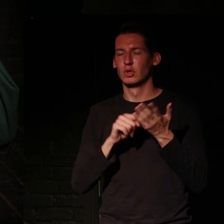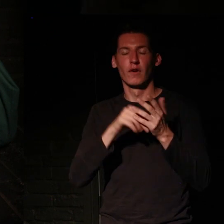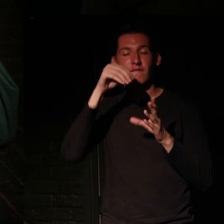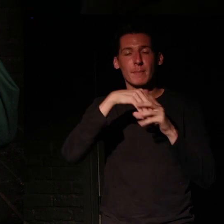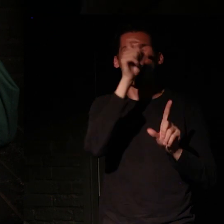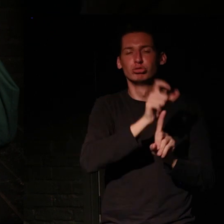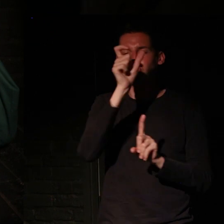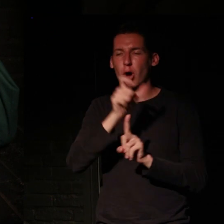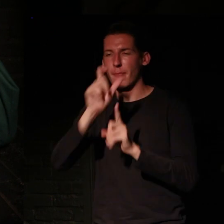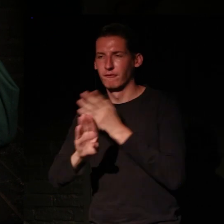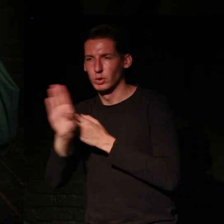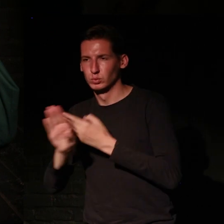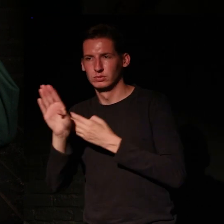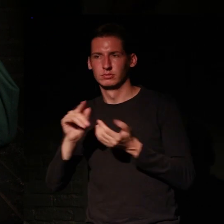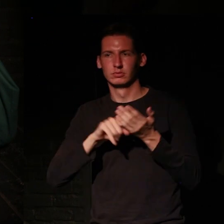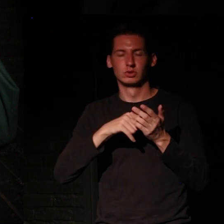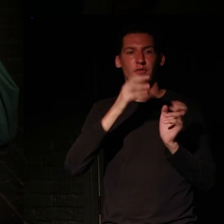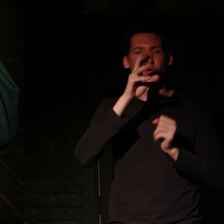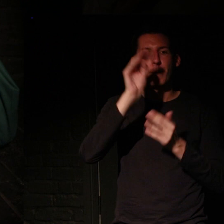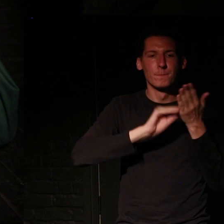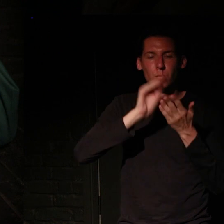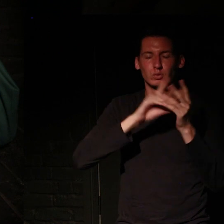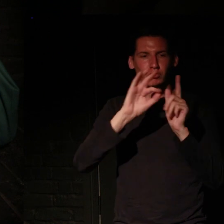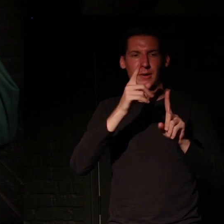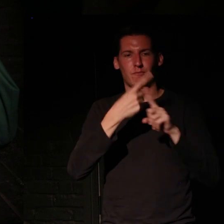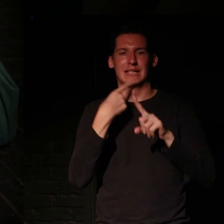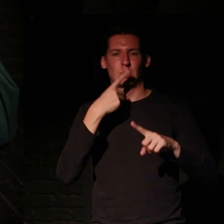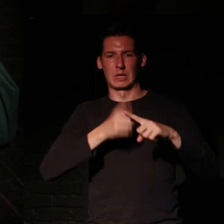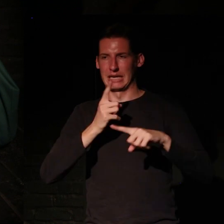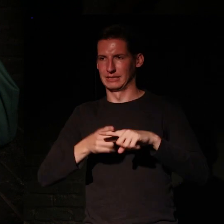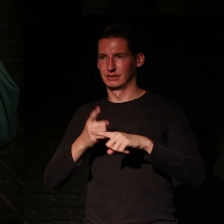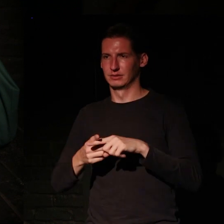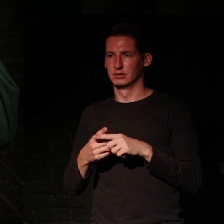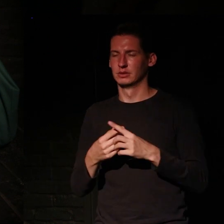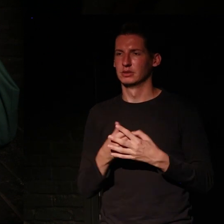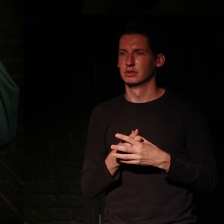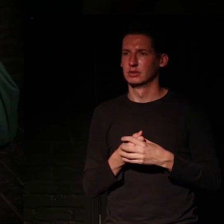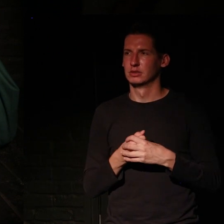bohaterowie czy autorzy tych Ewangelii piszą je wszystkie po grecku. Się, że jedna była